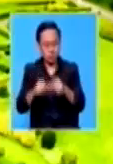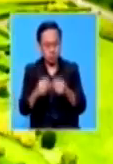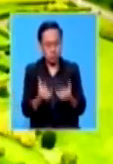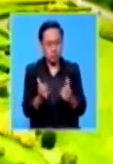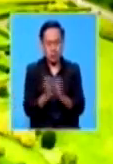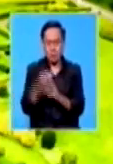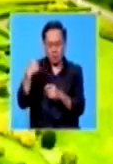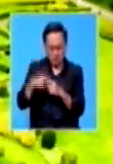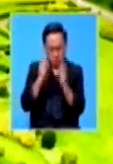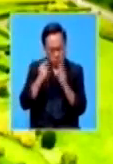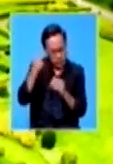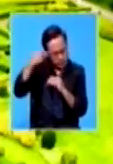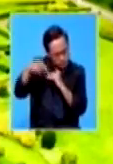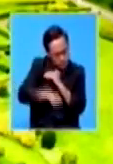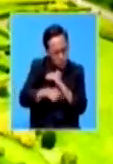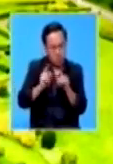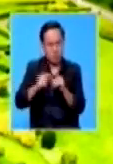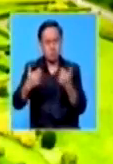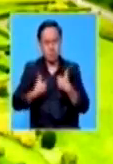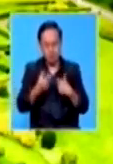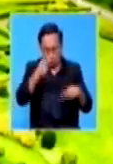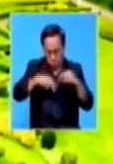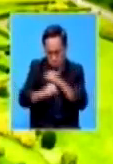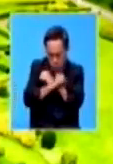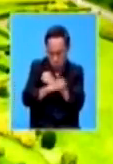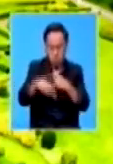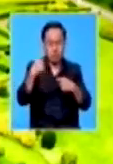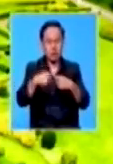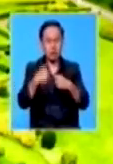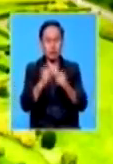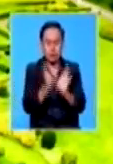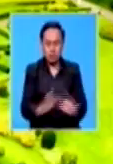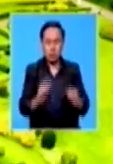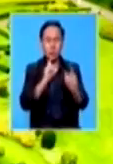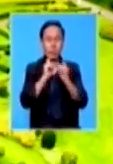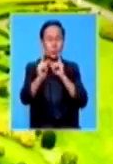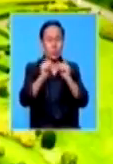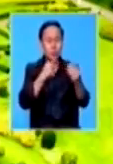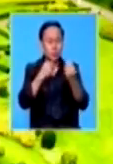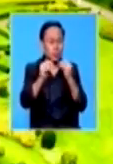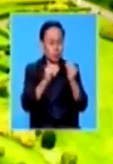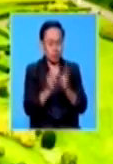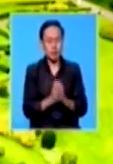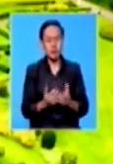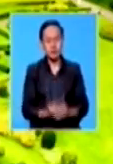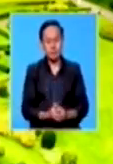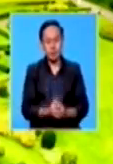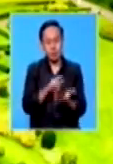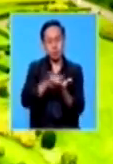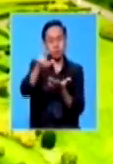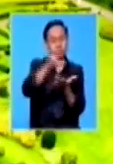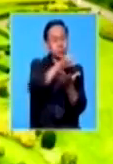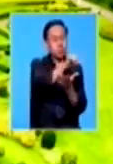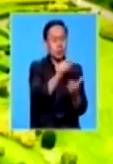แต่มันก็ยากเหมือนกันนะในการที่จะคบค้าทำกับคนอื่นก็ต้องรู้จักพูดคุยนะผมก็ลำบากใจเหมือนกันเวลาไปต่างประเท